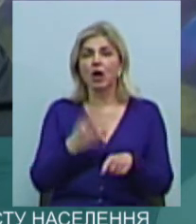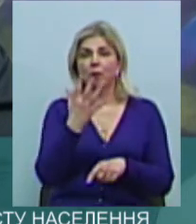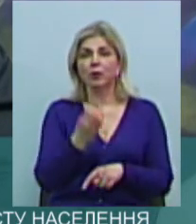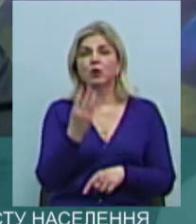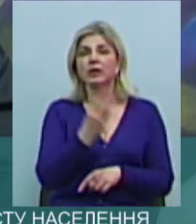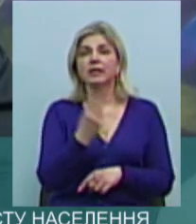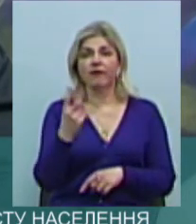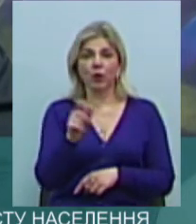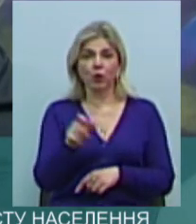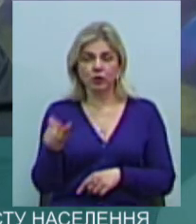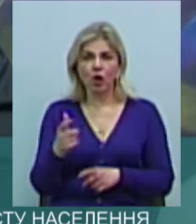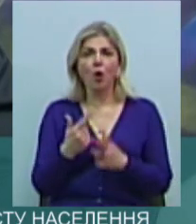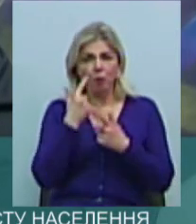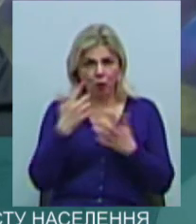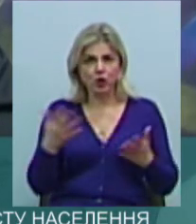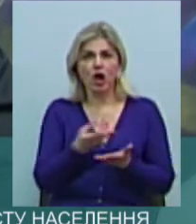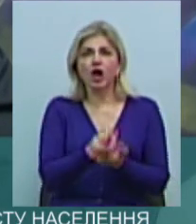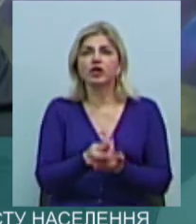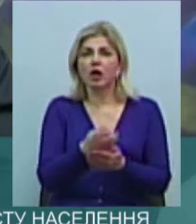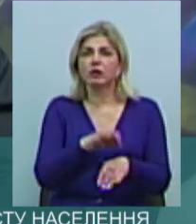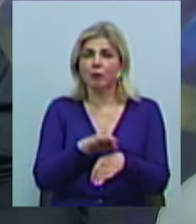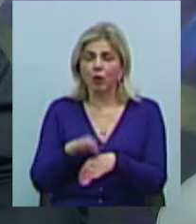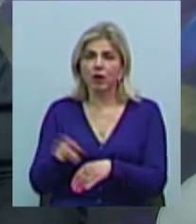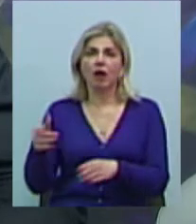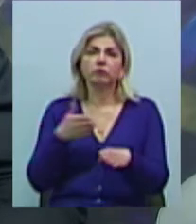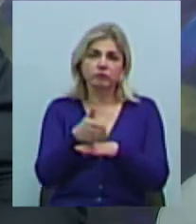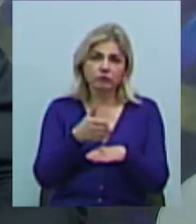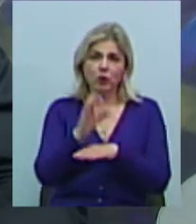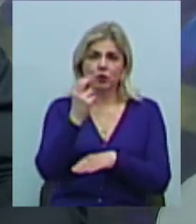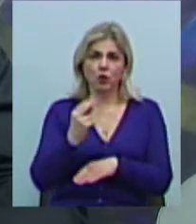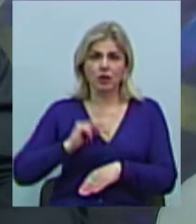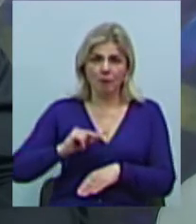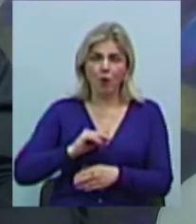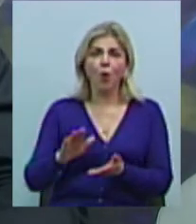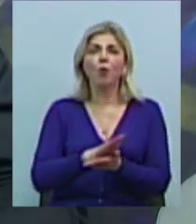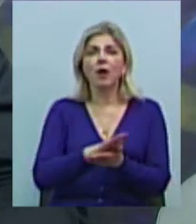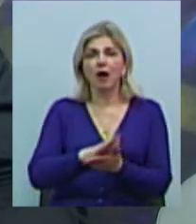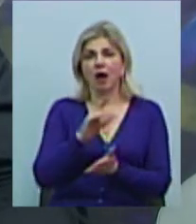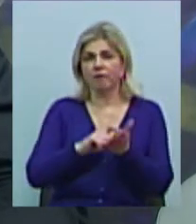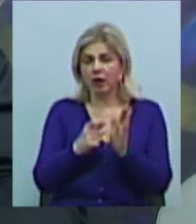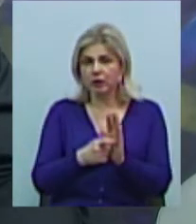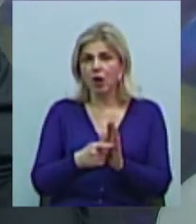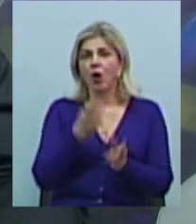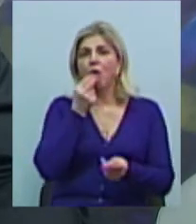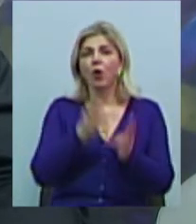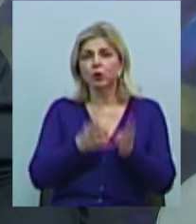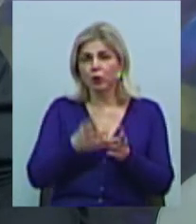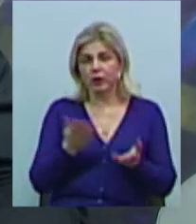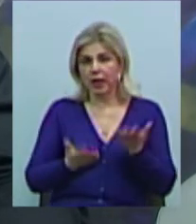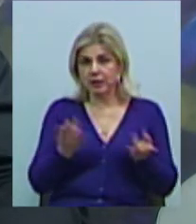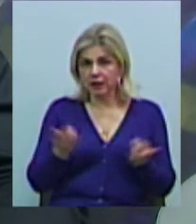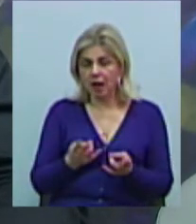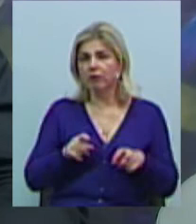в більшості вони лежачі, до них приходять соціальні робітники, вони прибирають в квартирі і готують, якщо потрібно,